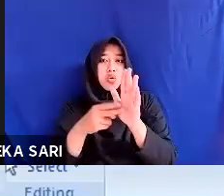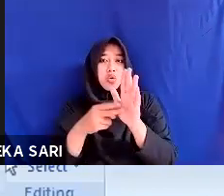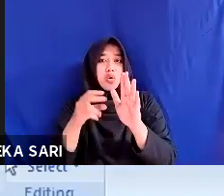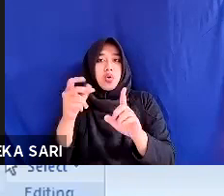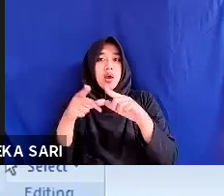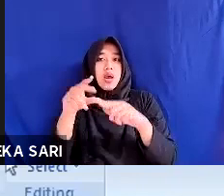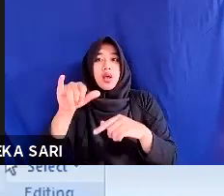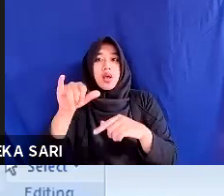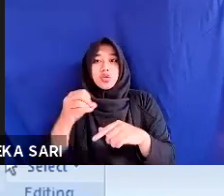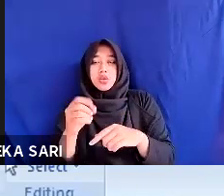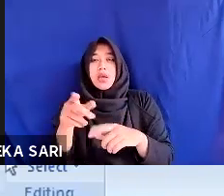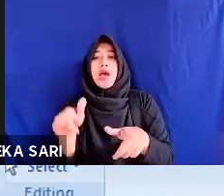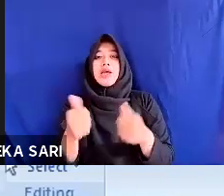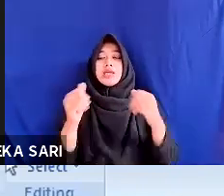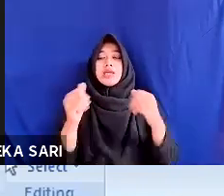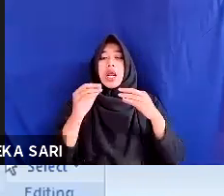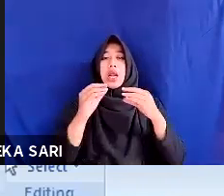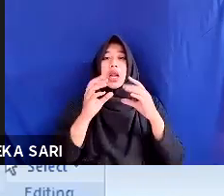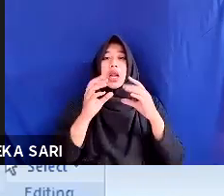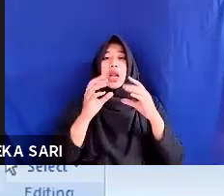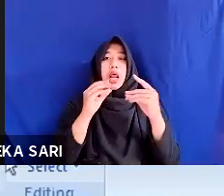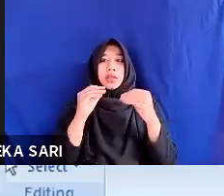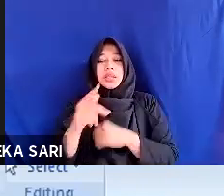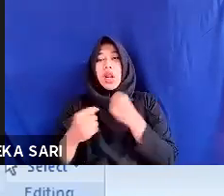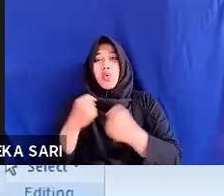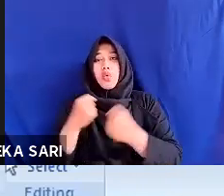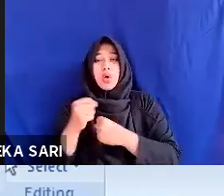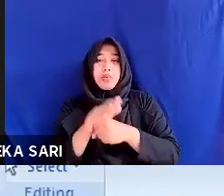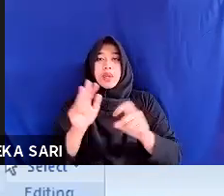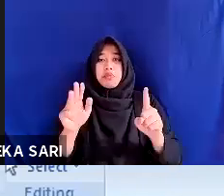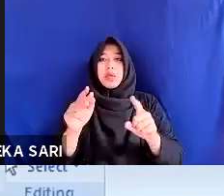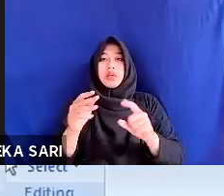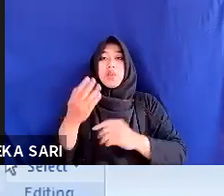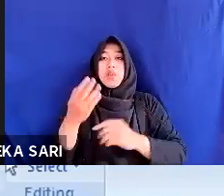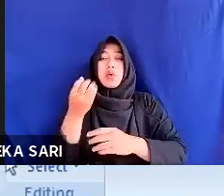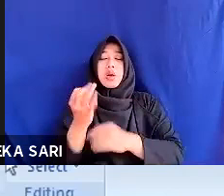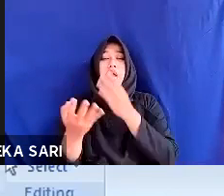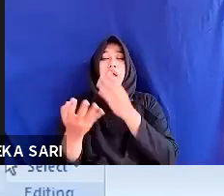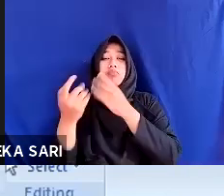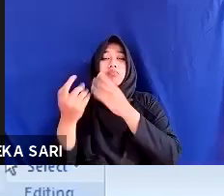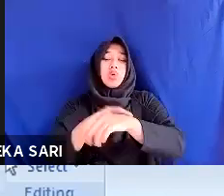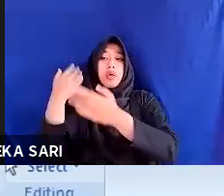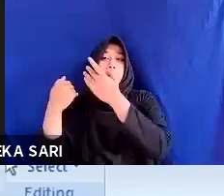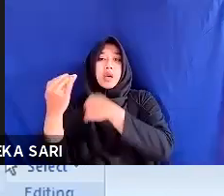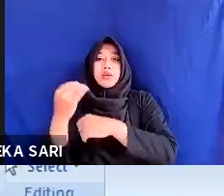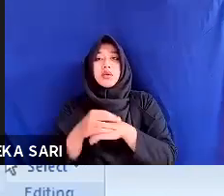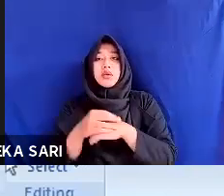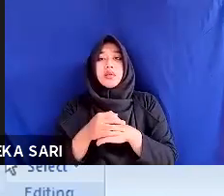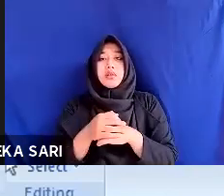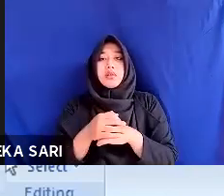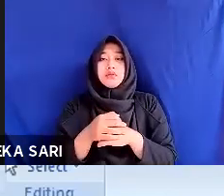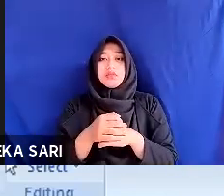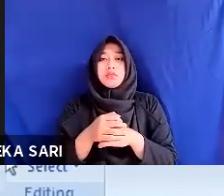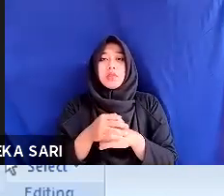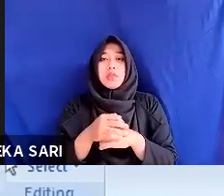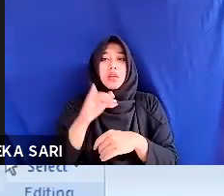saat pandemi berlangsung beberapa waktu lalu, dan kemudian implementasi-implementasi atau apa yang sudah dilakukan itu berdasarkan